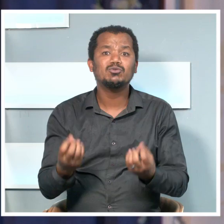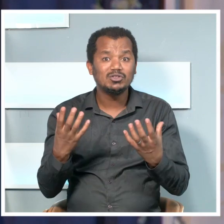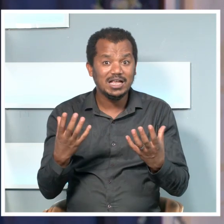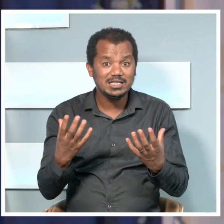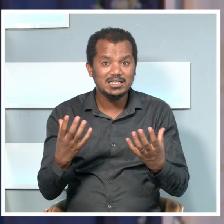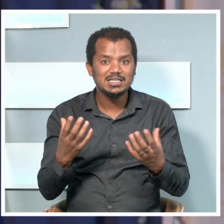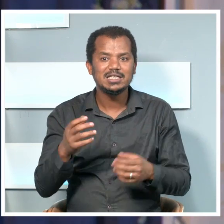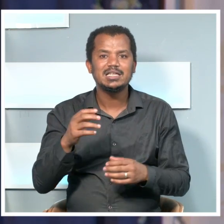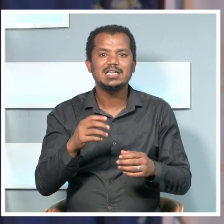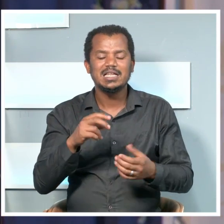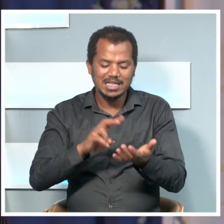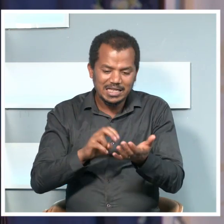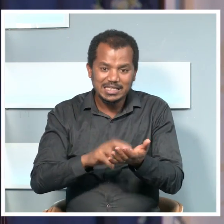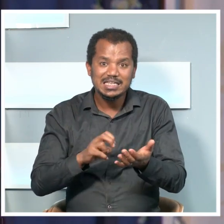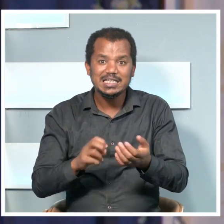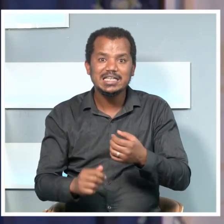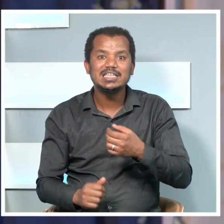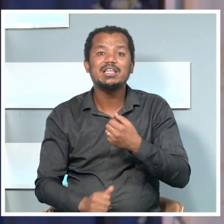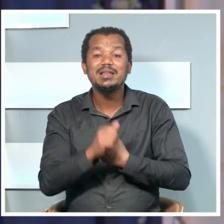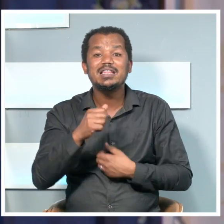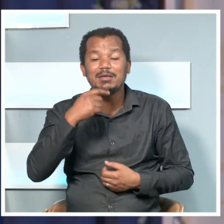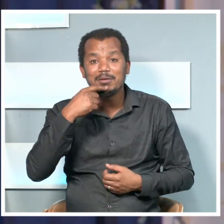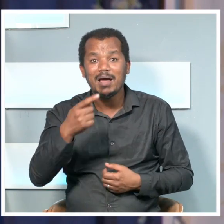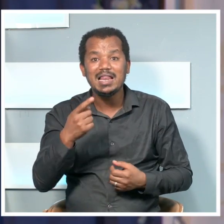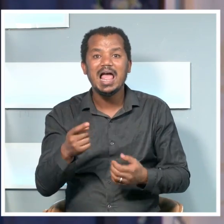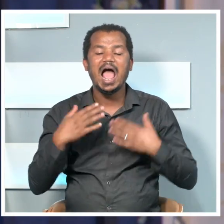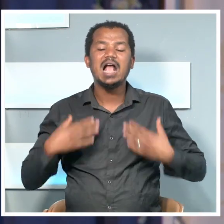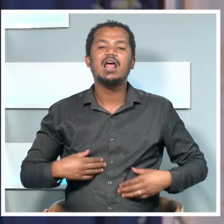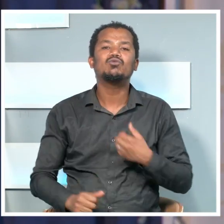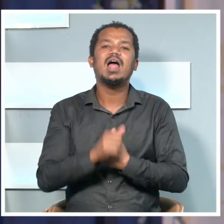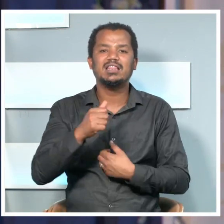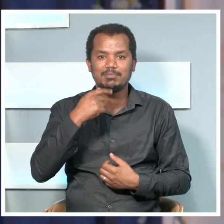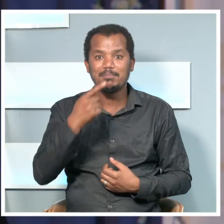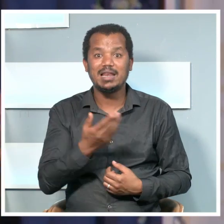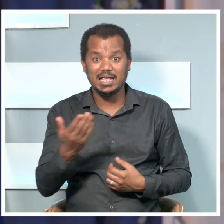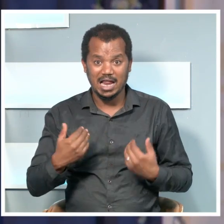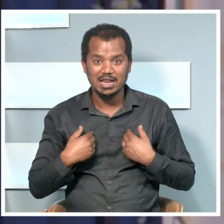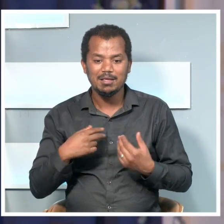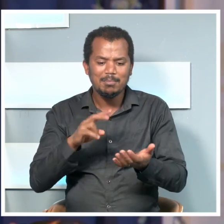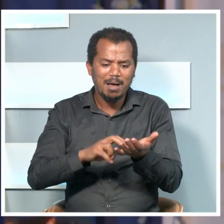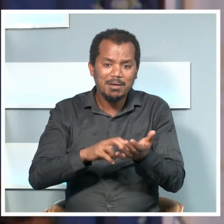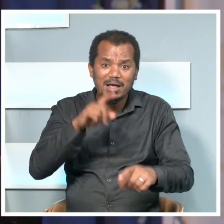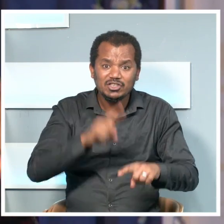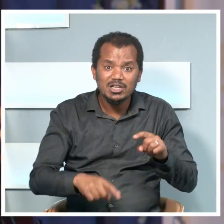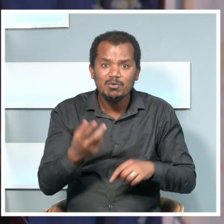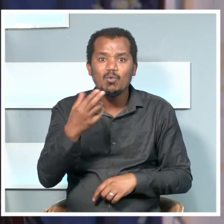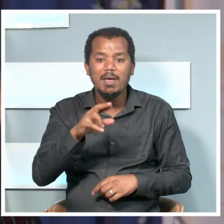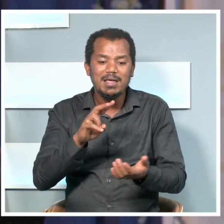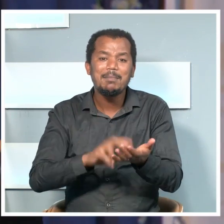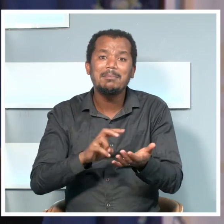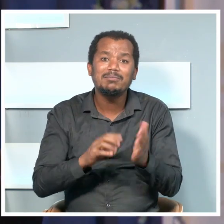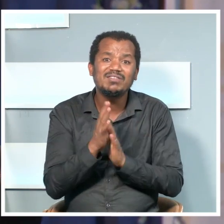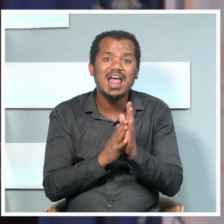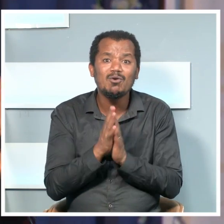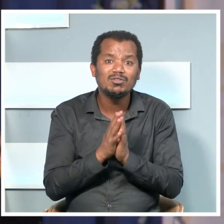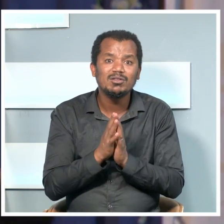በብዙዎቻችን ሪዲንግ ዲስኤቢሊቲ የሚባል በሽታ ወይንም አካል ጉዳት አለብን። ወይ ማንበብ አንችልም ወይም የማንበብ